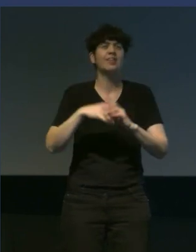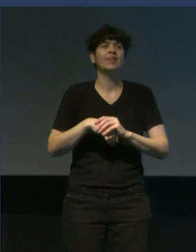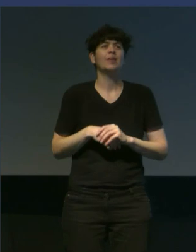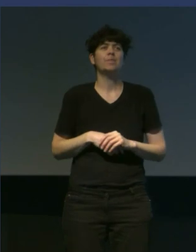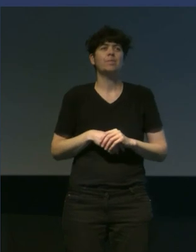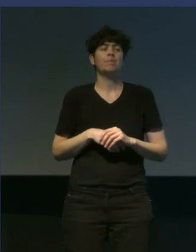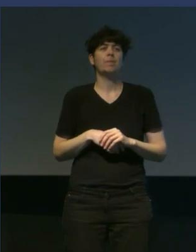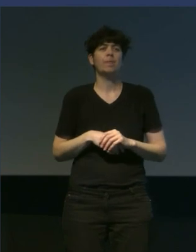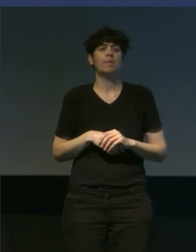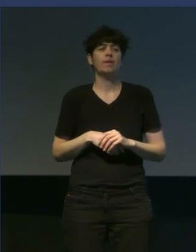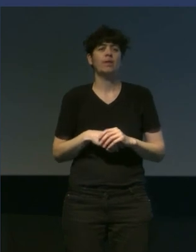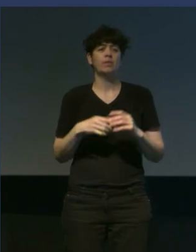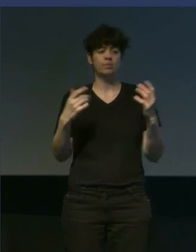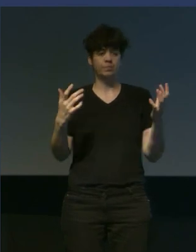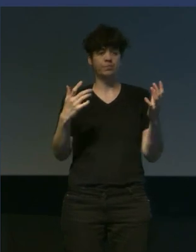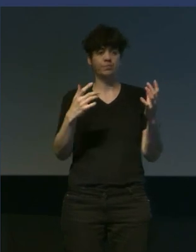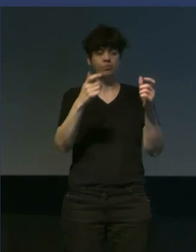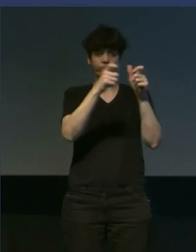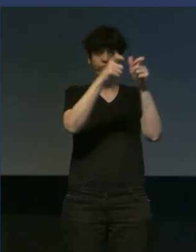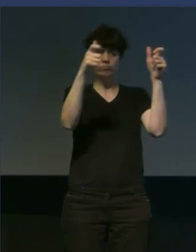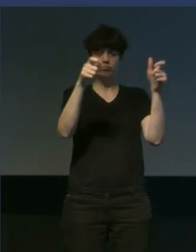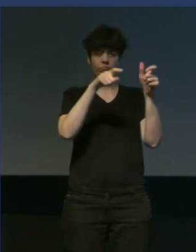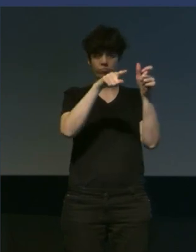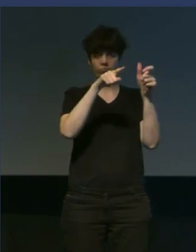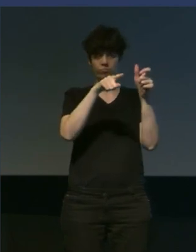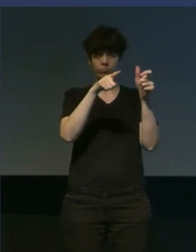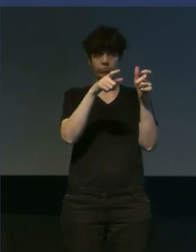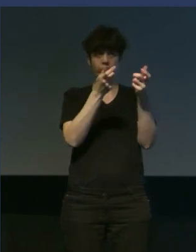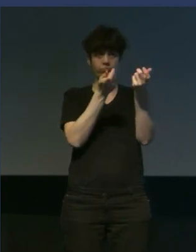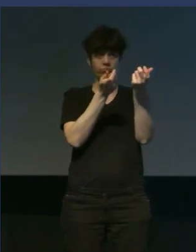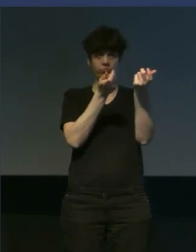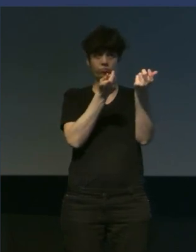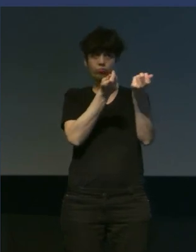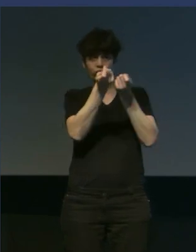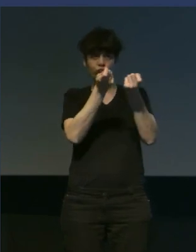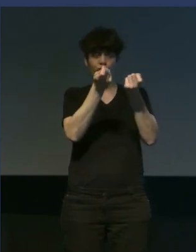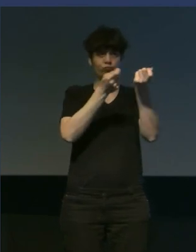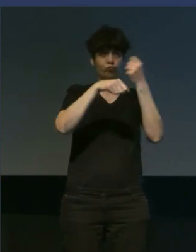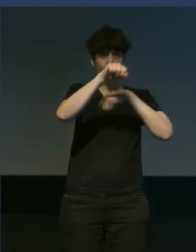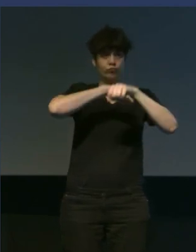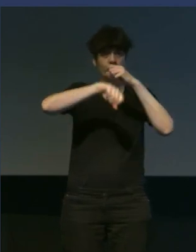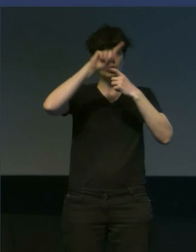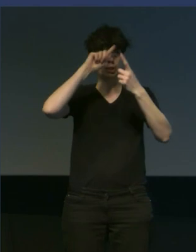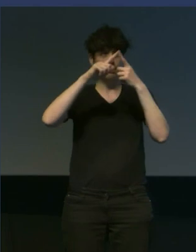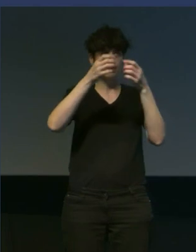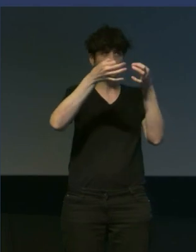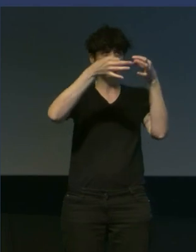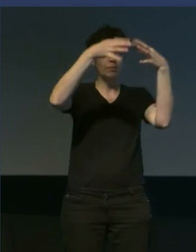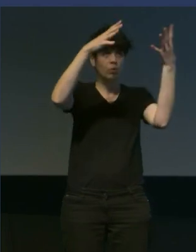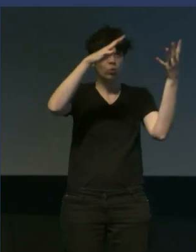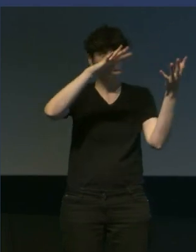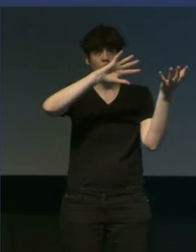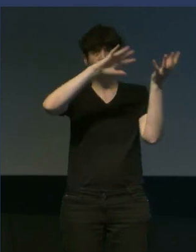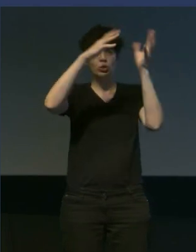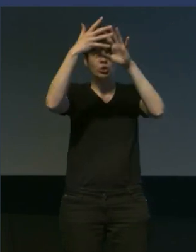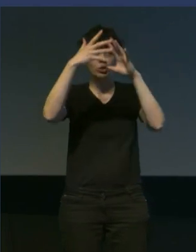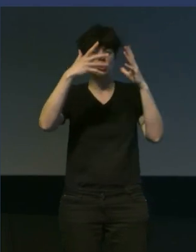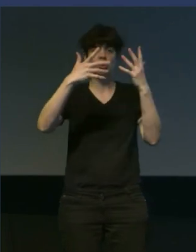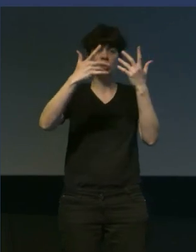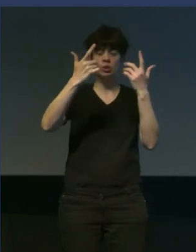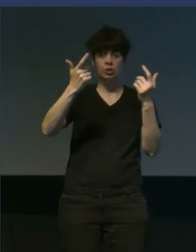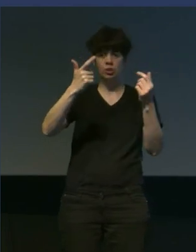fait, cet institut-là s'occupe de la climatologie, de l'océanographie et de l'astrophysique. Donc, c'est les sciences de